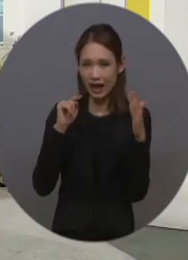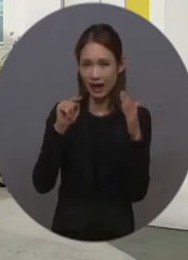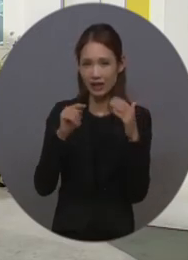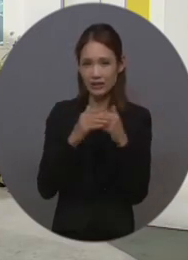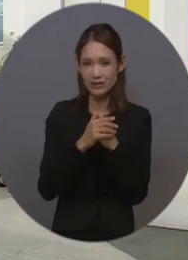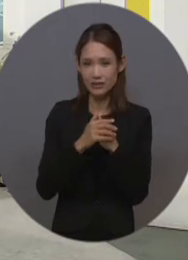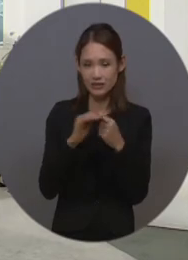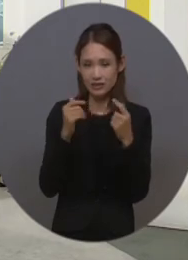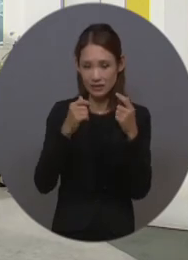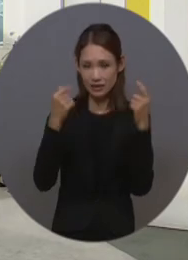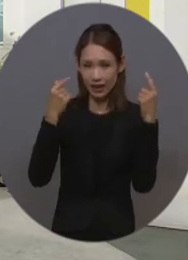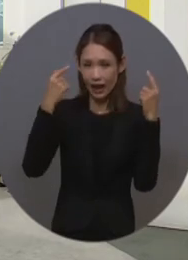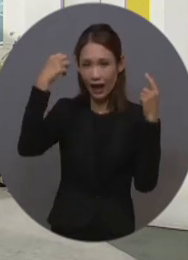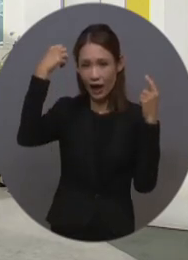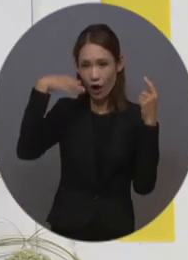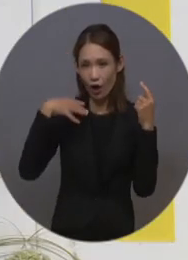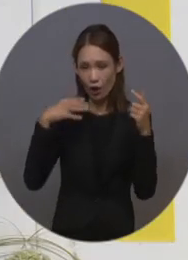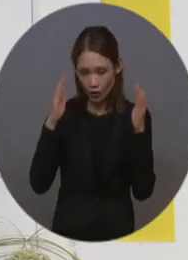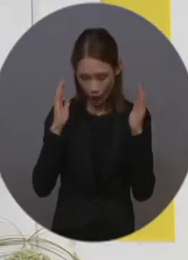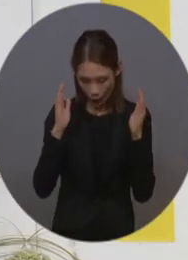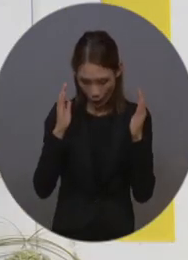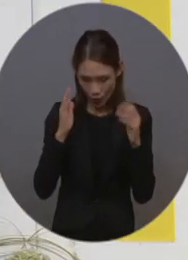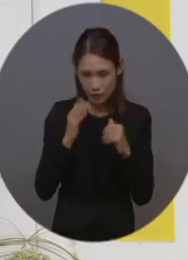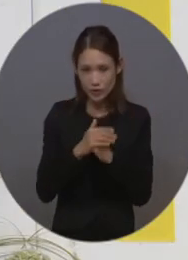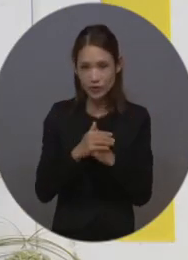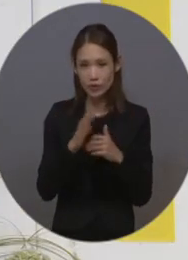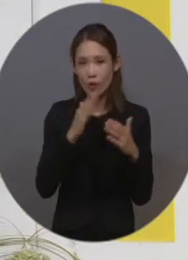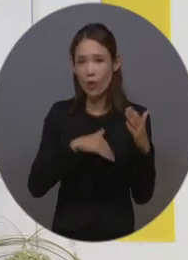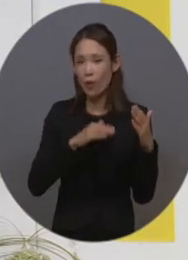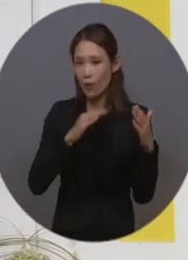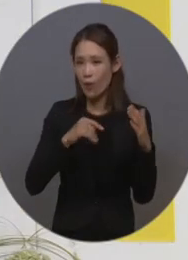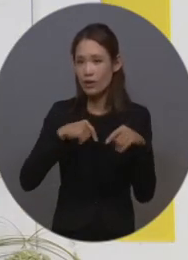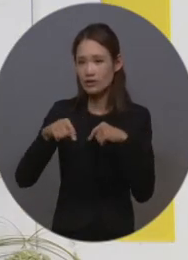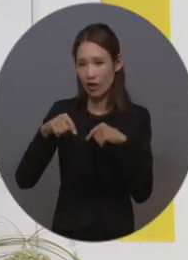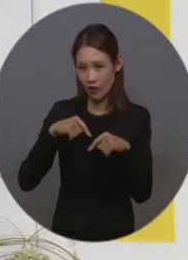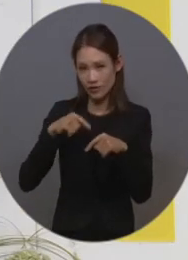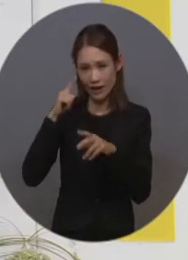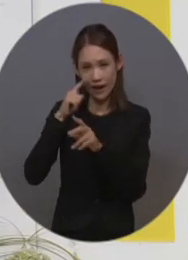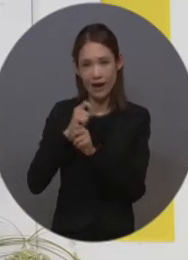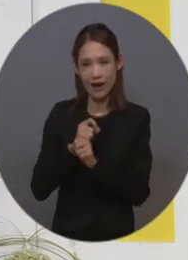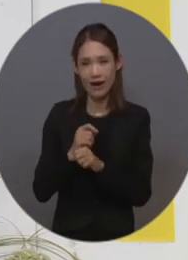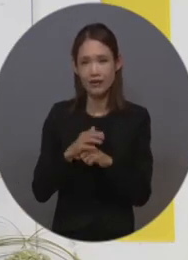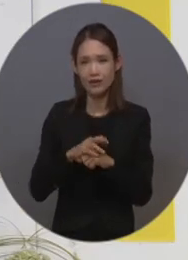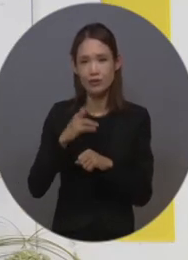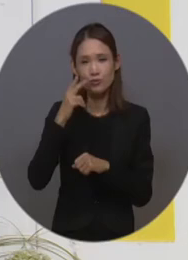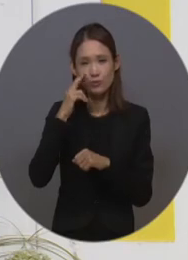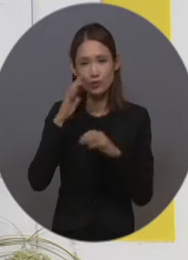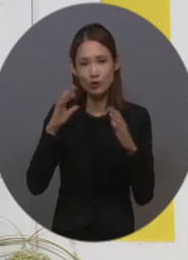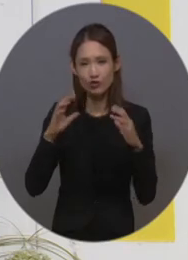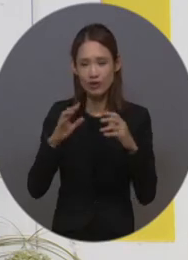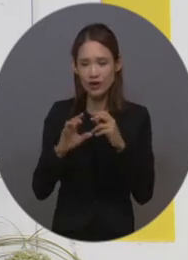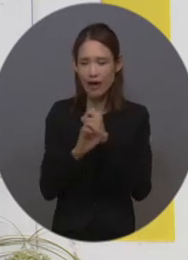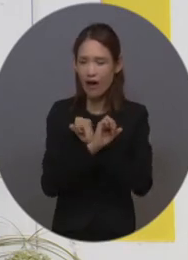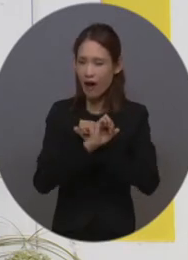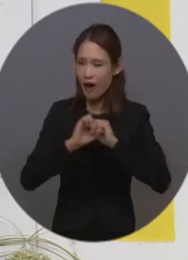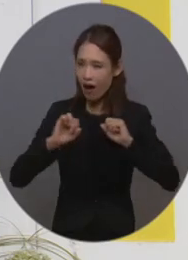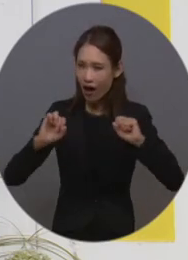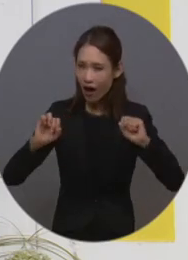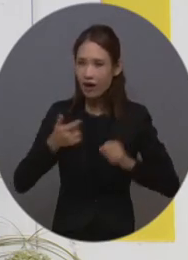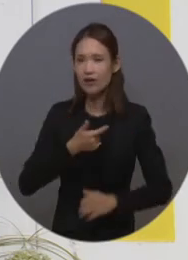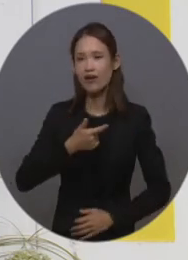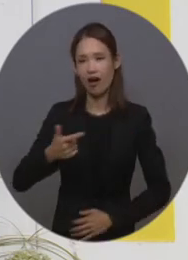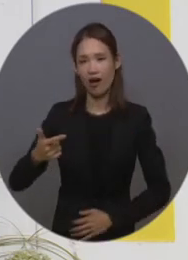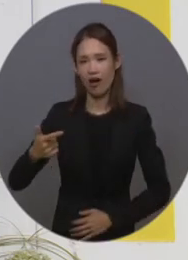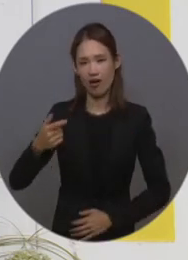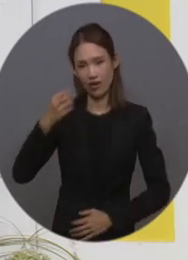이제 석사 과정을 공부를 했습니다. 네. 공공 정책학이죠. 네. 근데 미국이라는 나라가 참 크지 않습니까? 연방에 50개